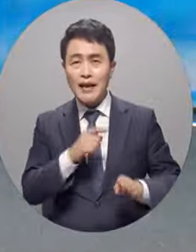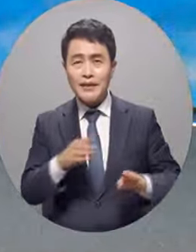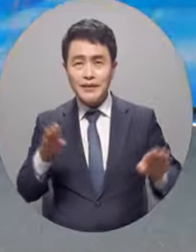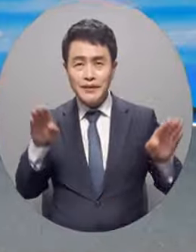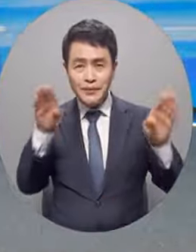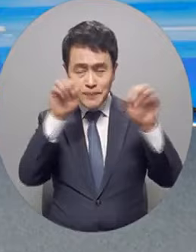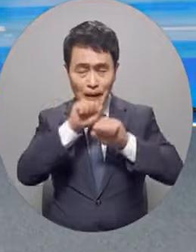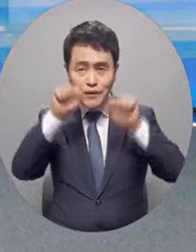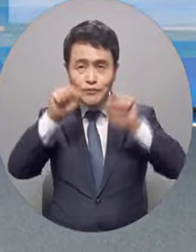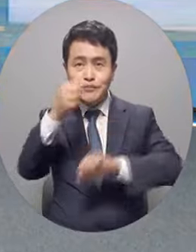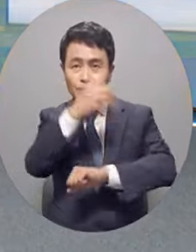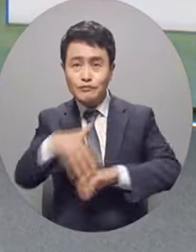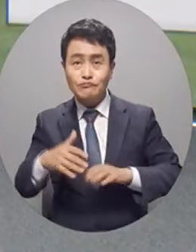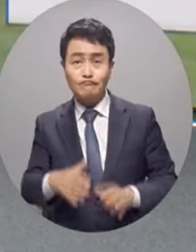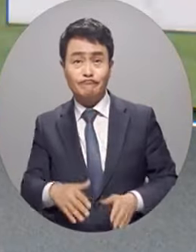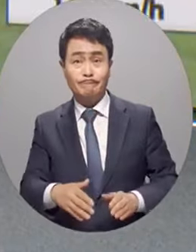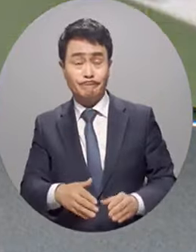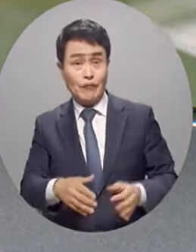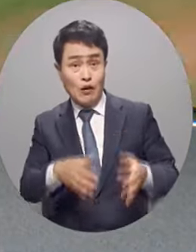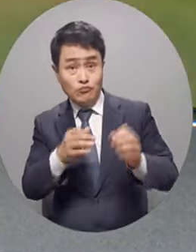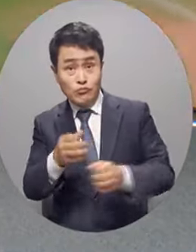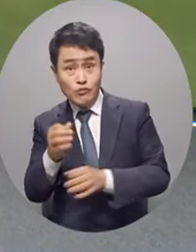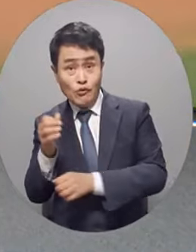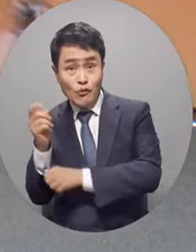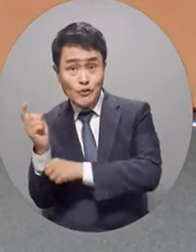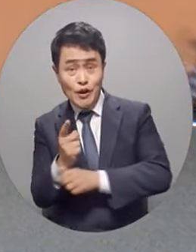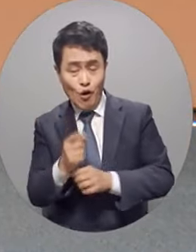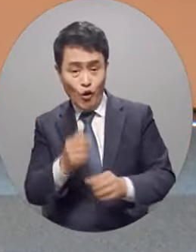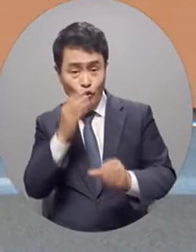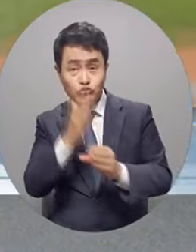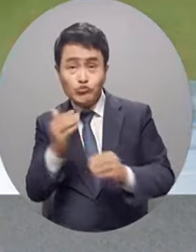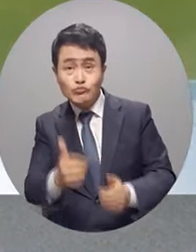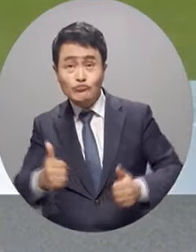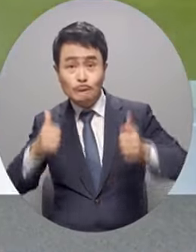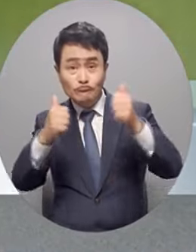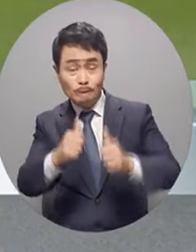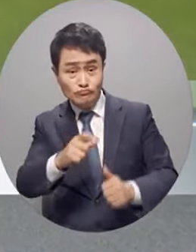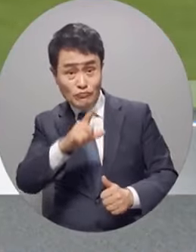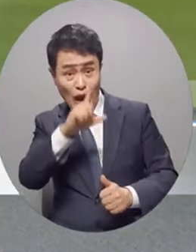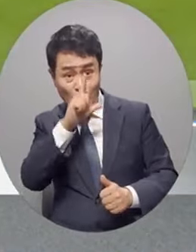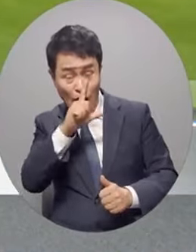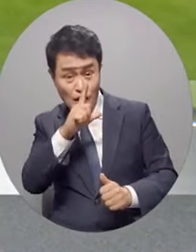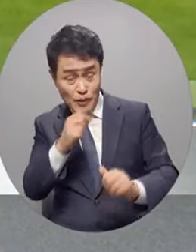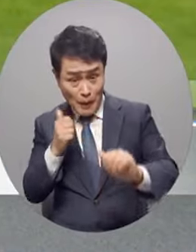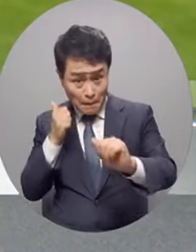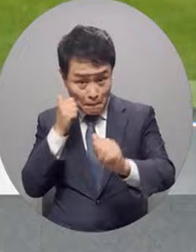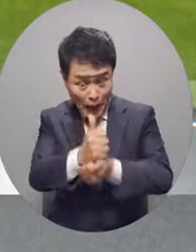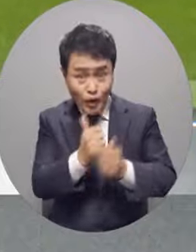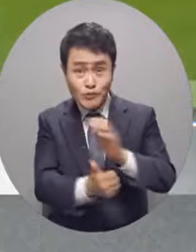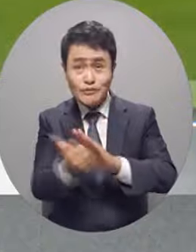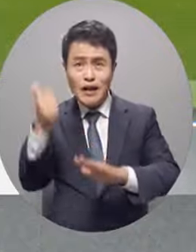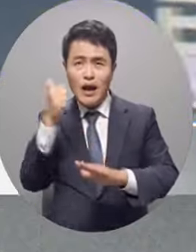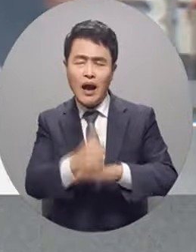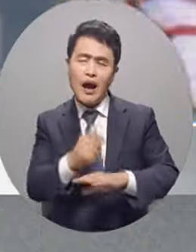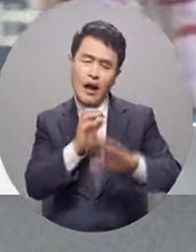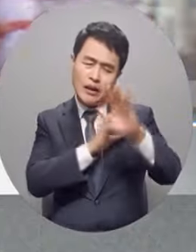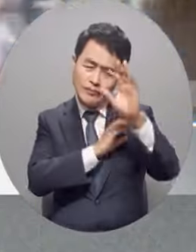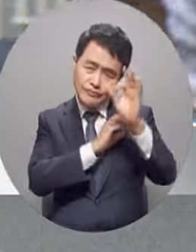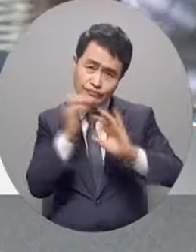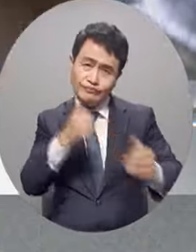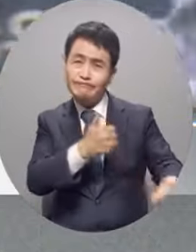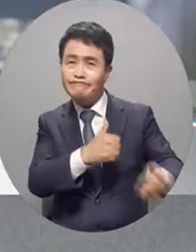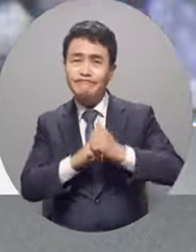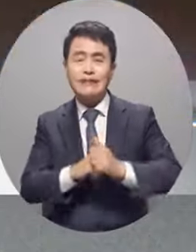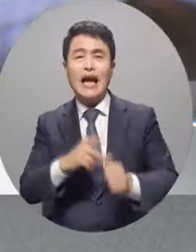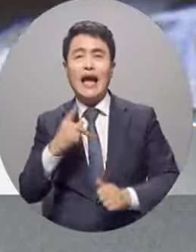다음 스포츠 뉴스입니다. 프로야구 준플레이오프 2차전에서 LG가 반격에 성공했습니다. 실책으로 자멸한 KT를